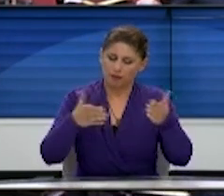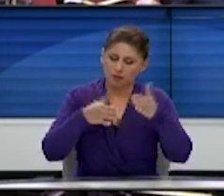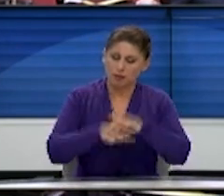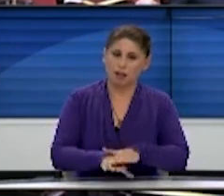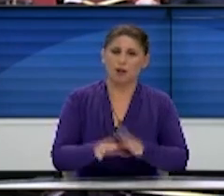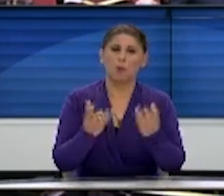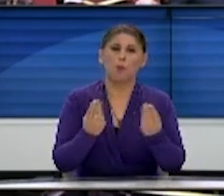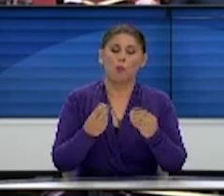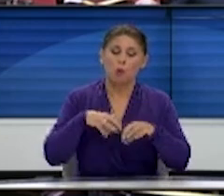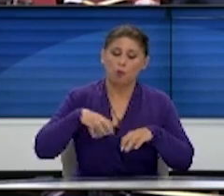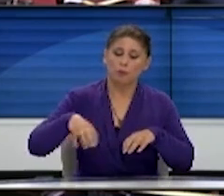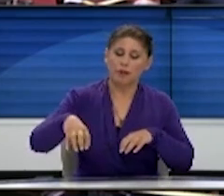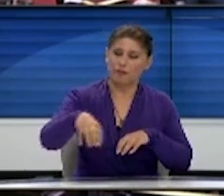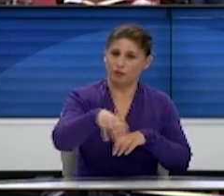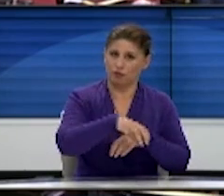συγκάλυψης πολλών πλευρών,